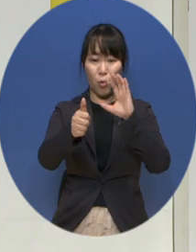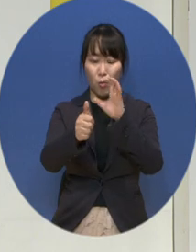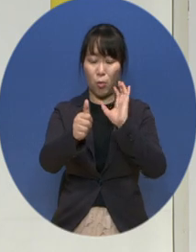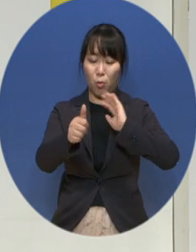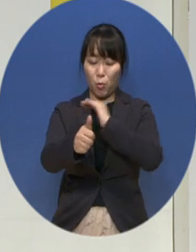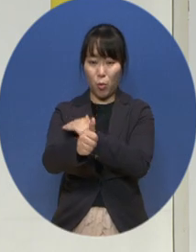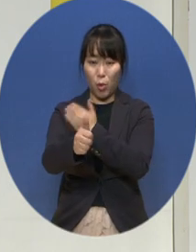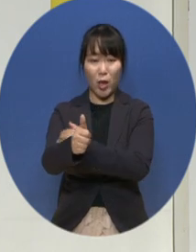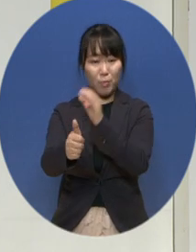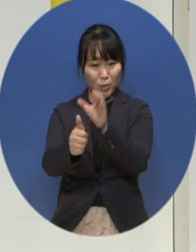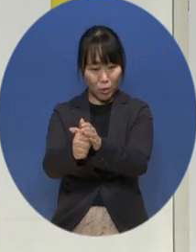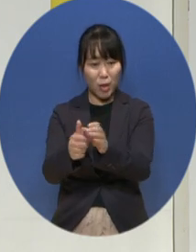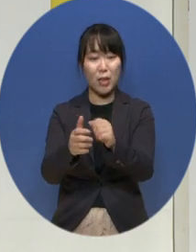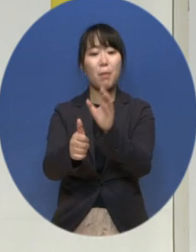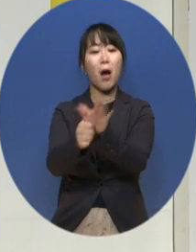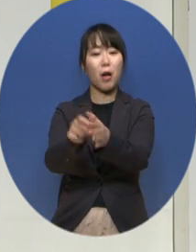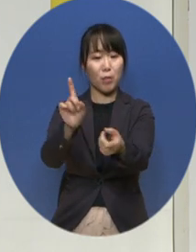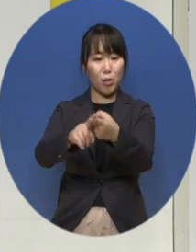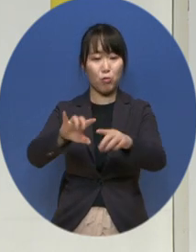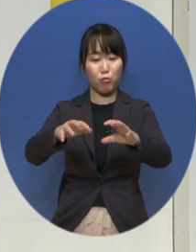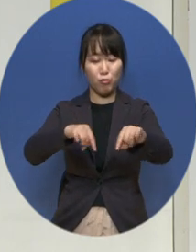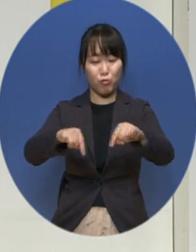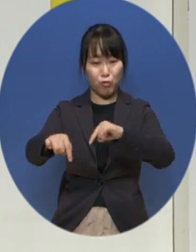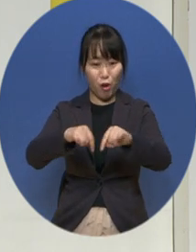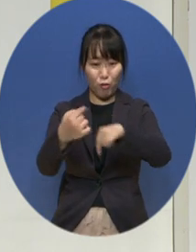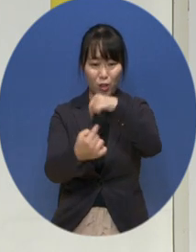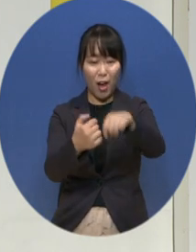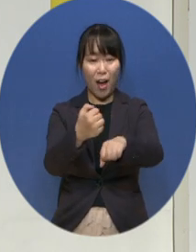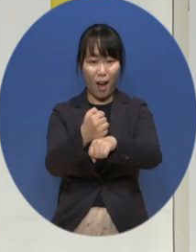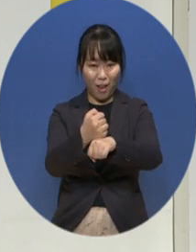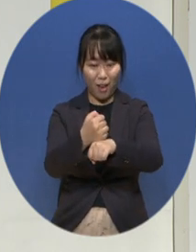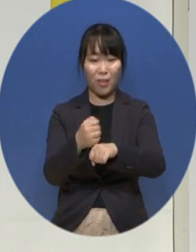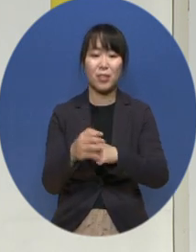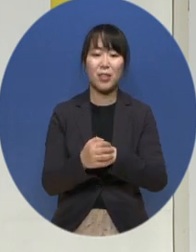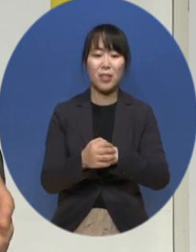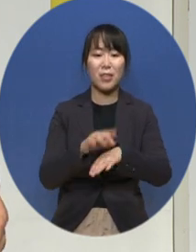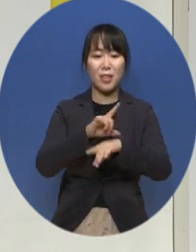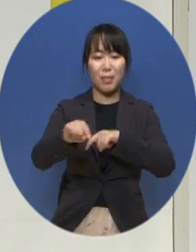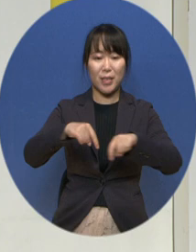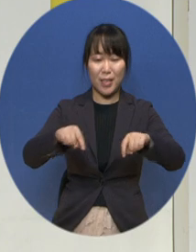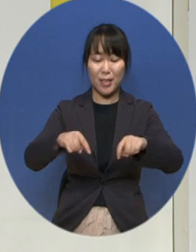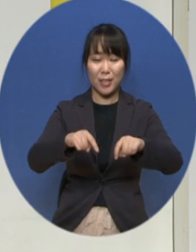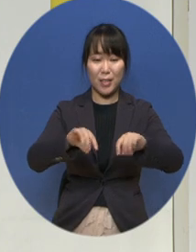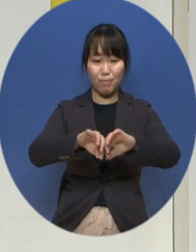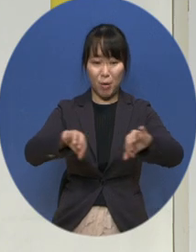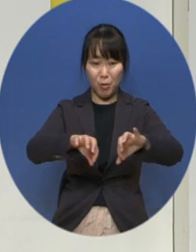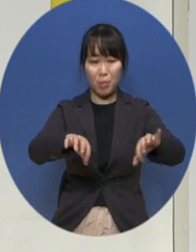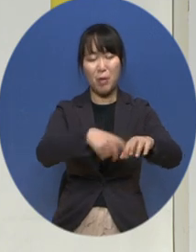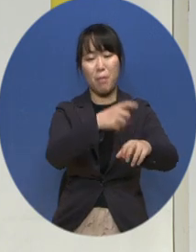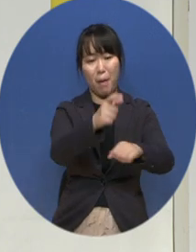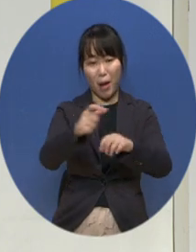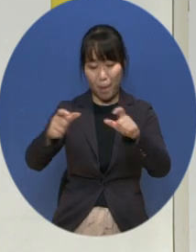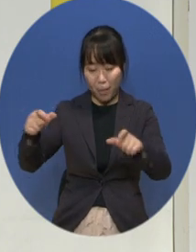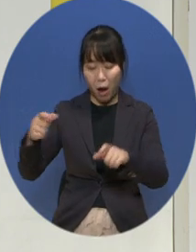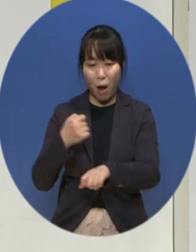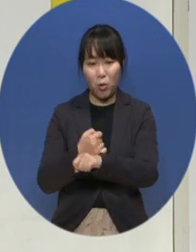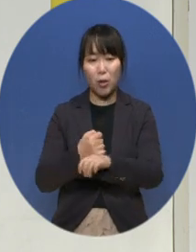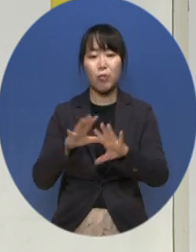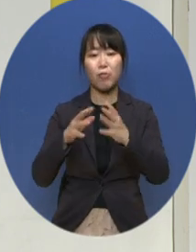주고 책임 껏 하락 국정운영 해라 라는 것과 또 지방자치를 강화하고 해내기 복원을